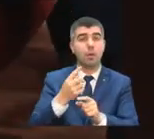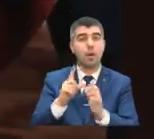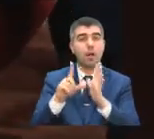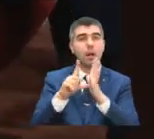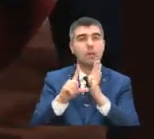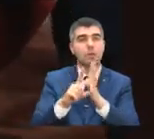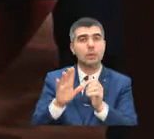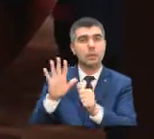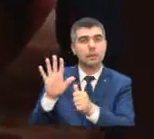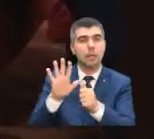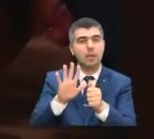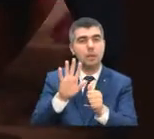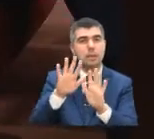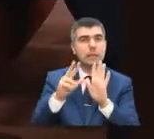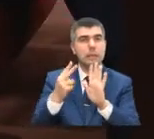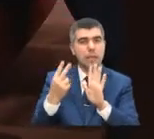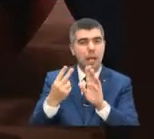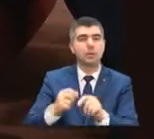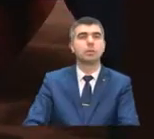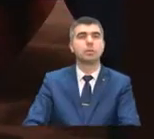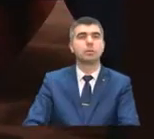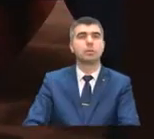66-12 عندي جوج اقتراحات. بالنسبة للمراسيم